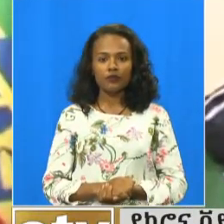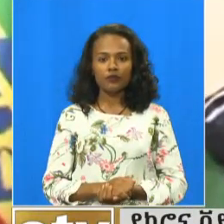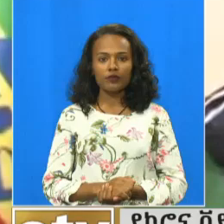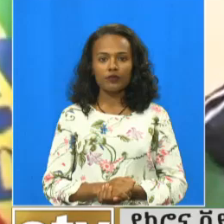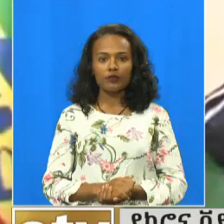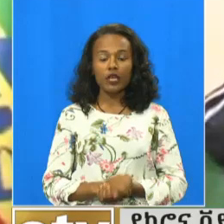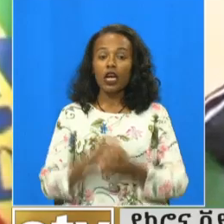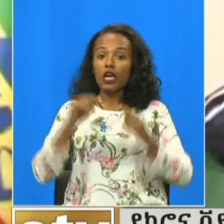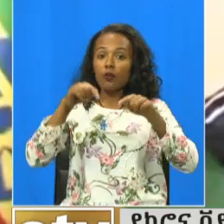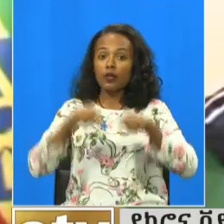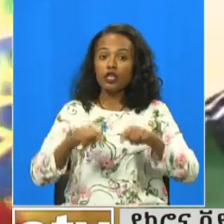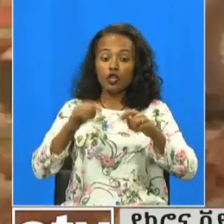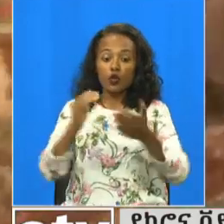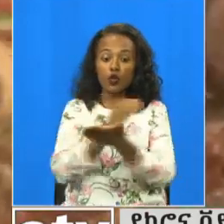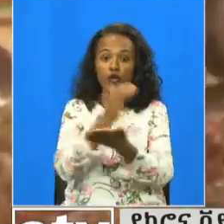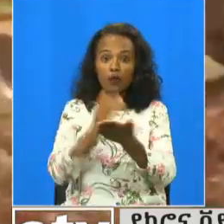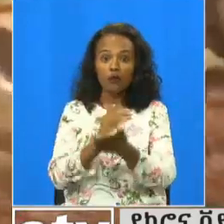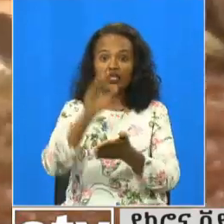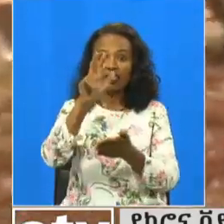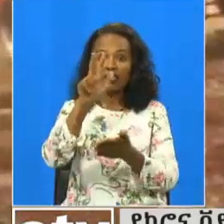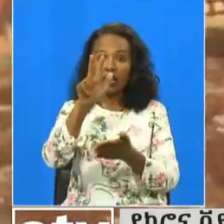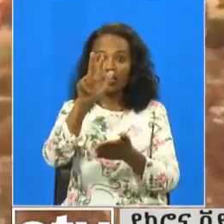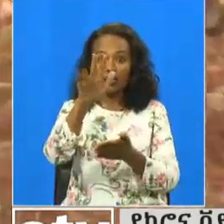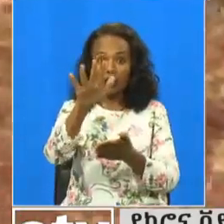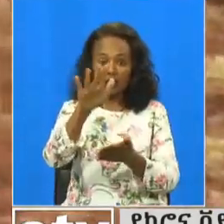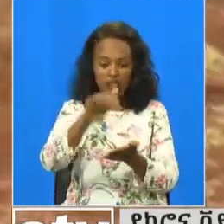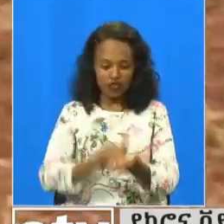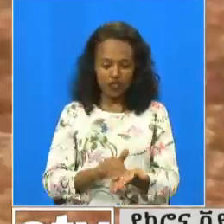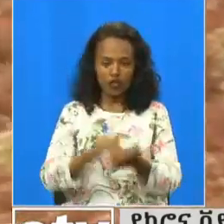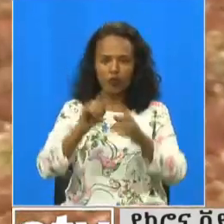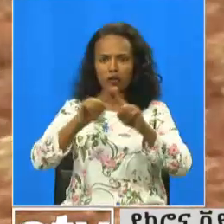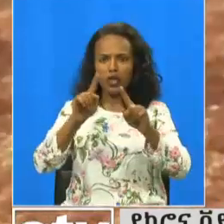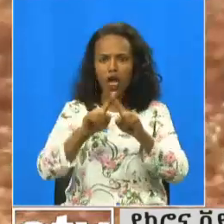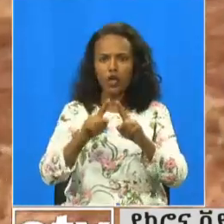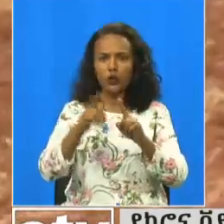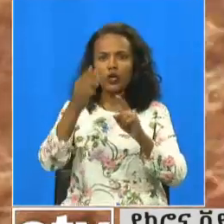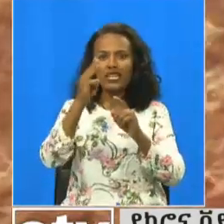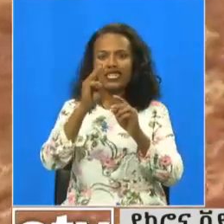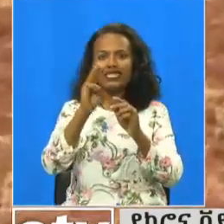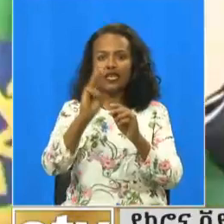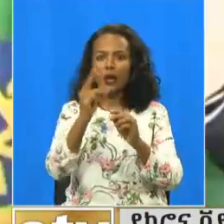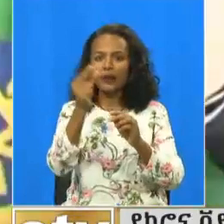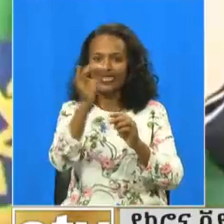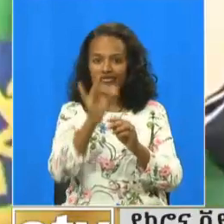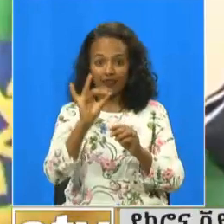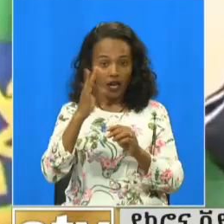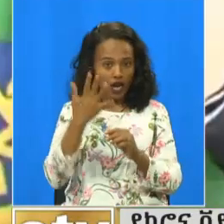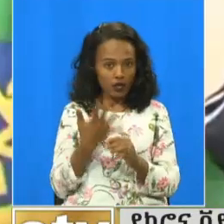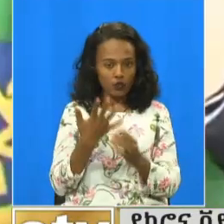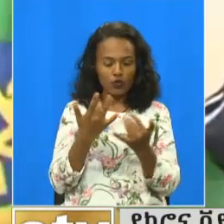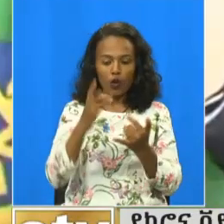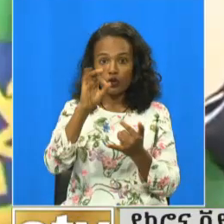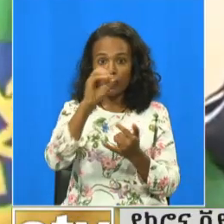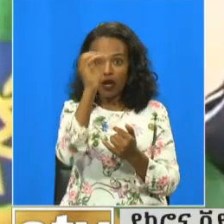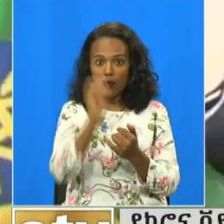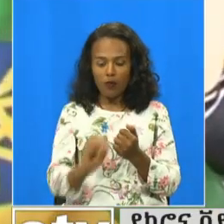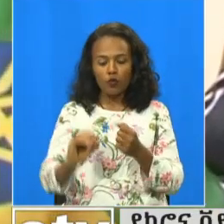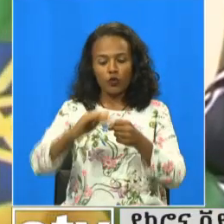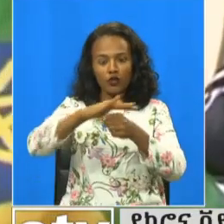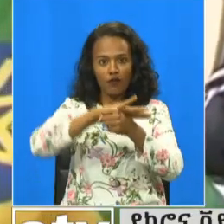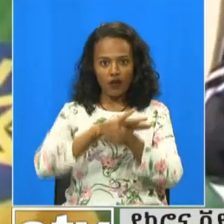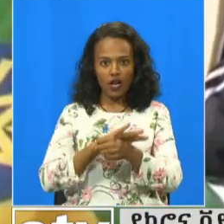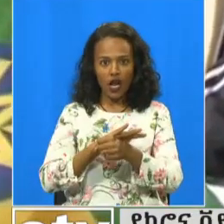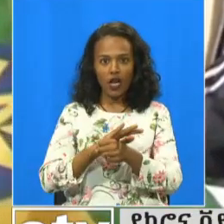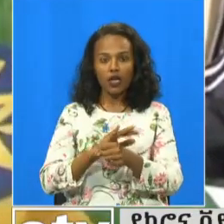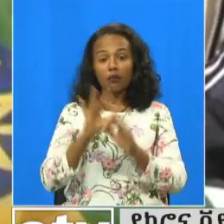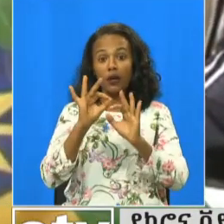አፍካ በዘንድሮ የምርት ዘመን 35000 ሄክታር መሬት በተለያዩ የሰብል አይነቶች ለመሸፈን ስካውን 80% ያህሉን አከናውነናል። በምርጥ